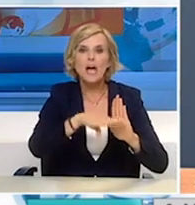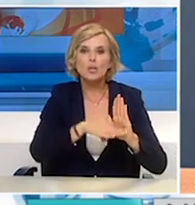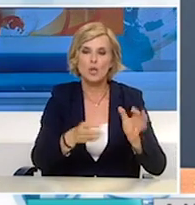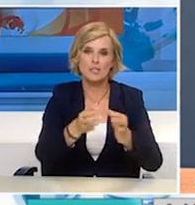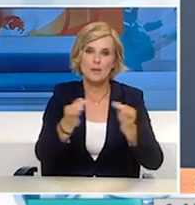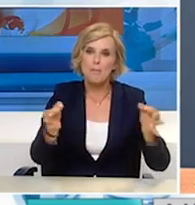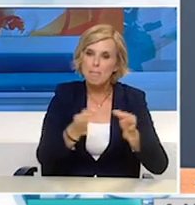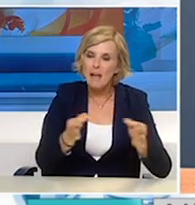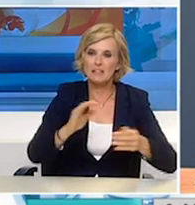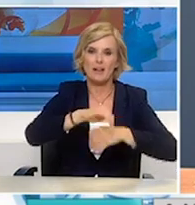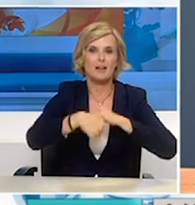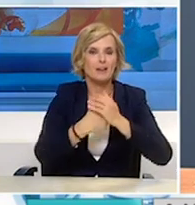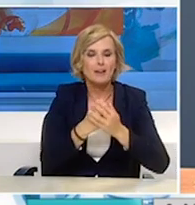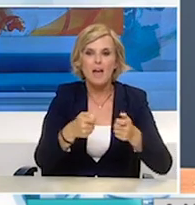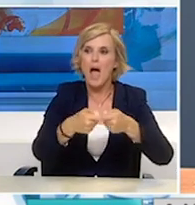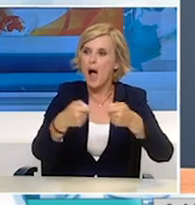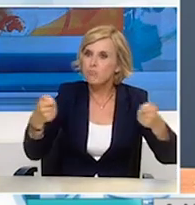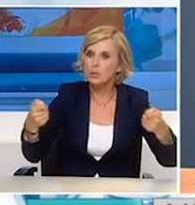τη στήριξη της απόστασης.